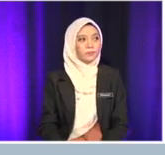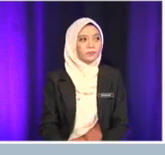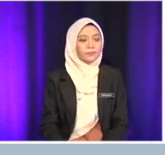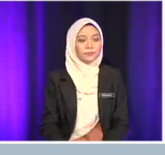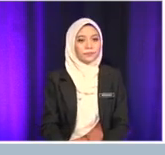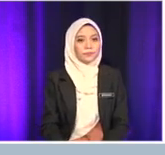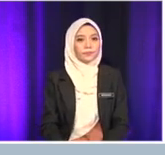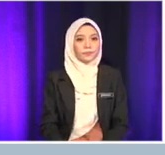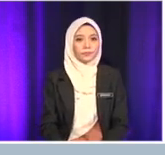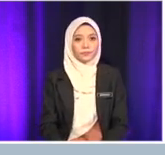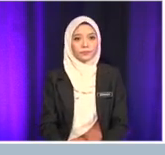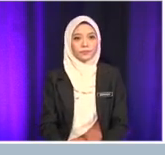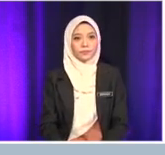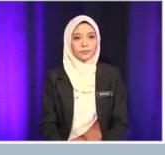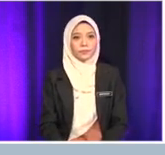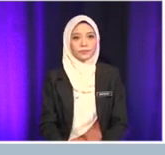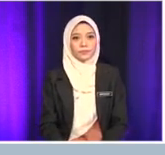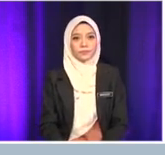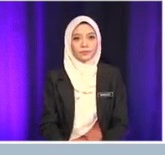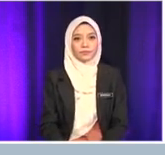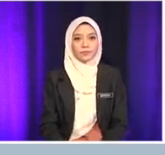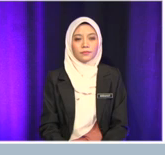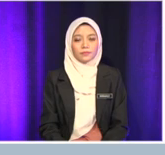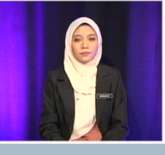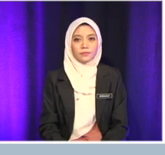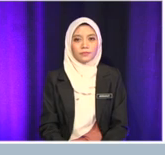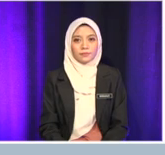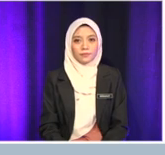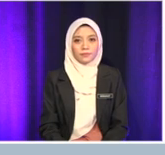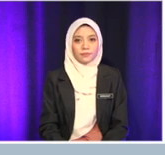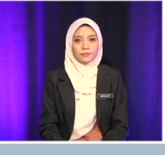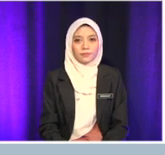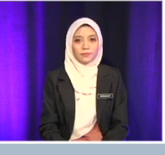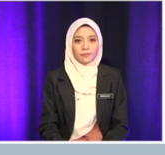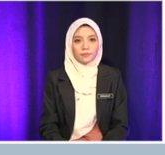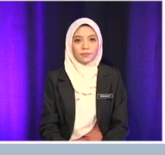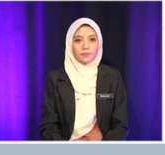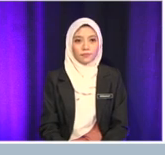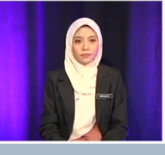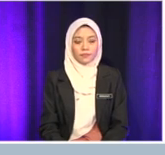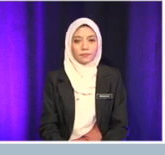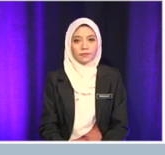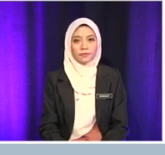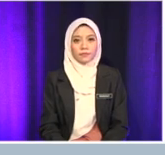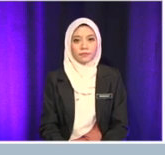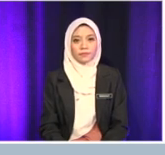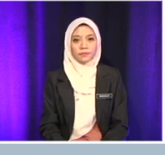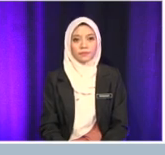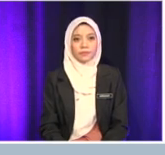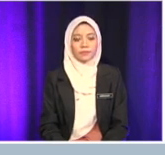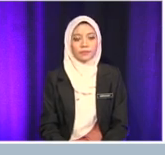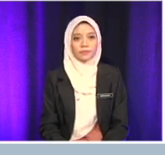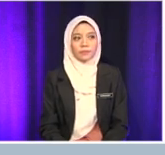faktur skala 3 pada titik negatif 11 atau pada titik f